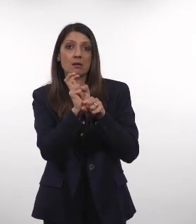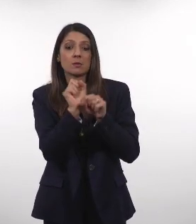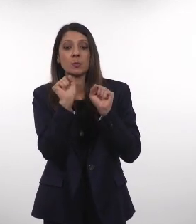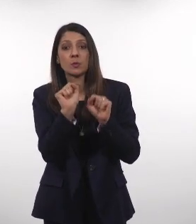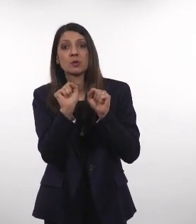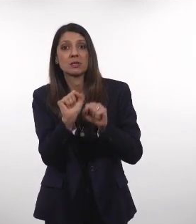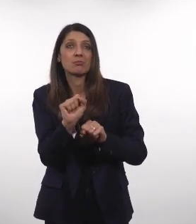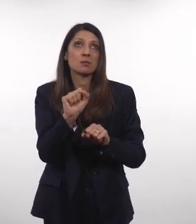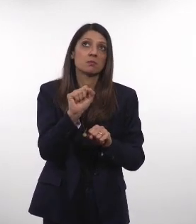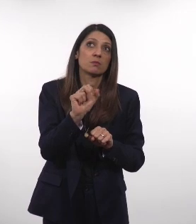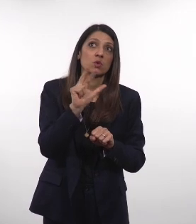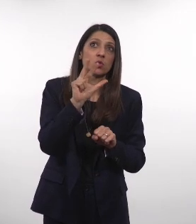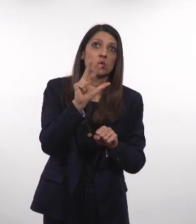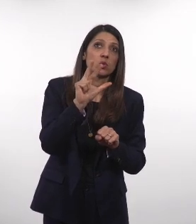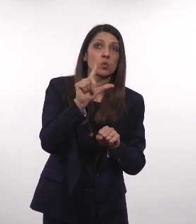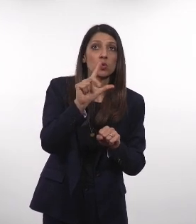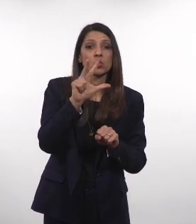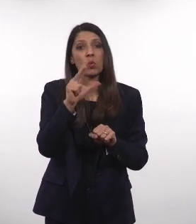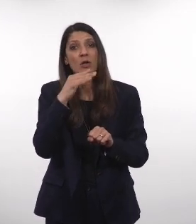2 voire 3 comptines en entier.